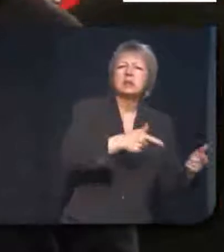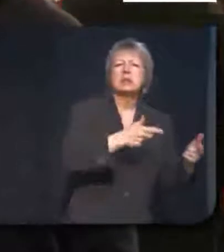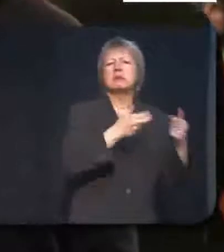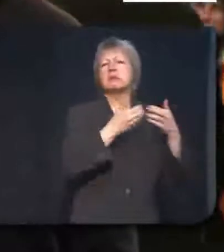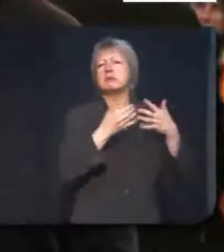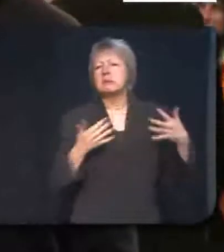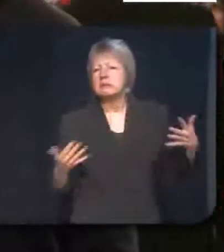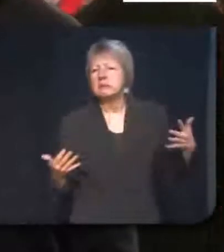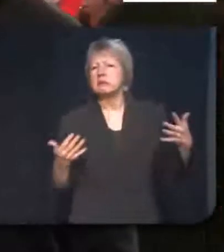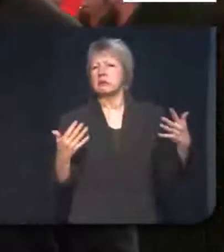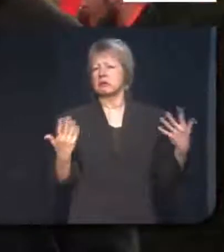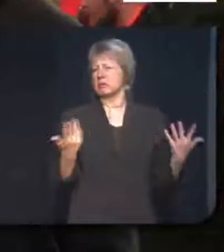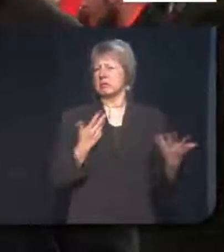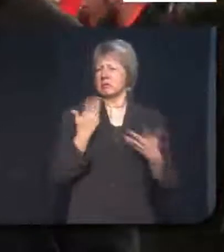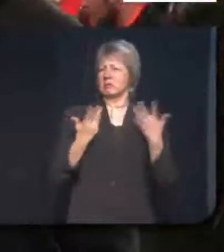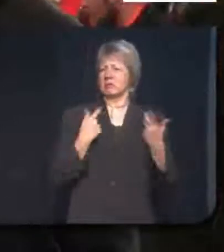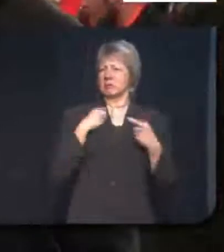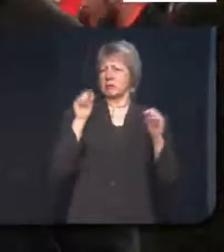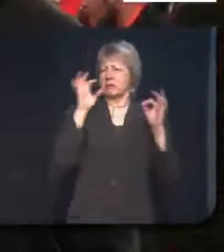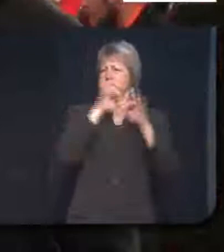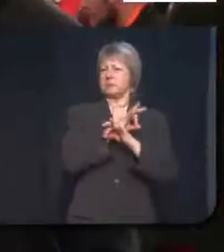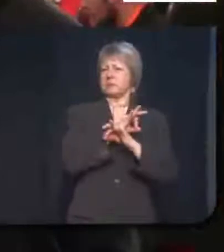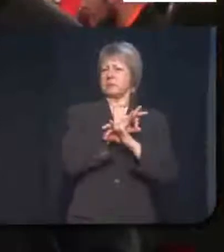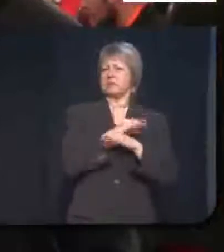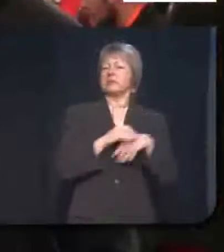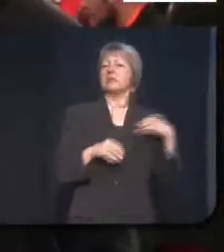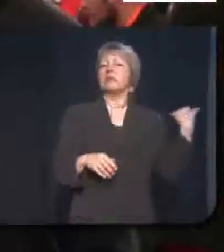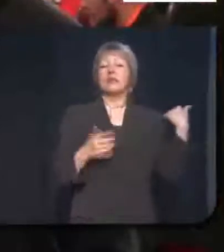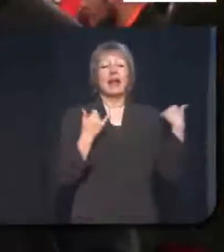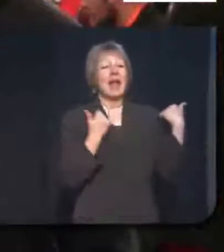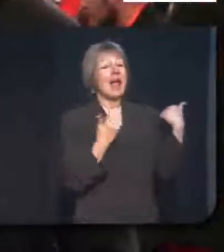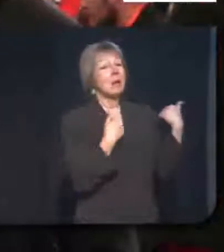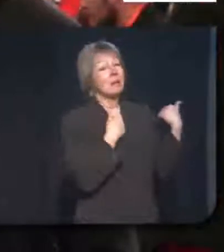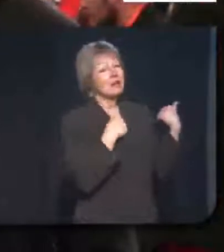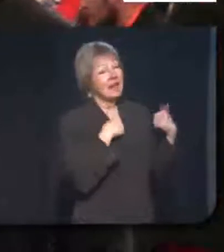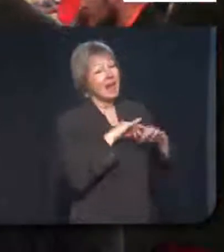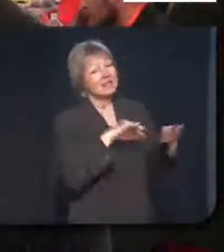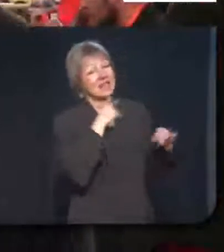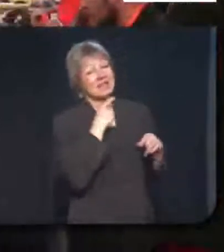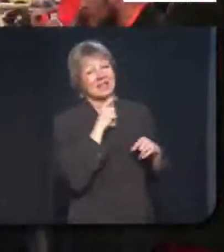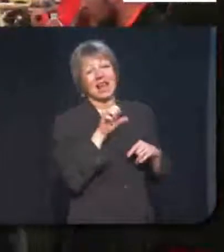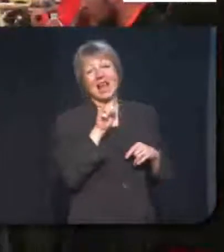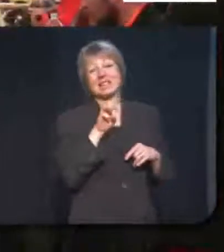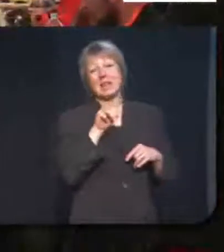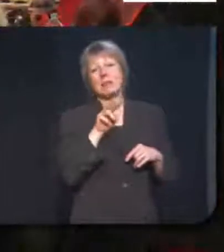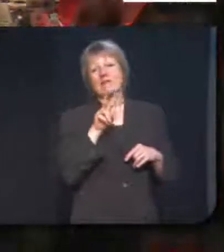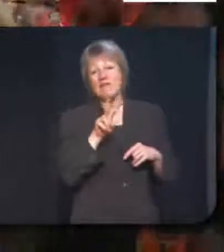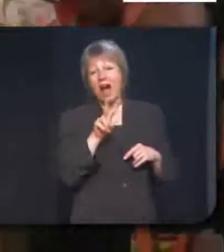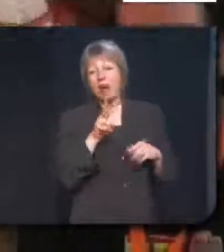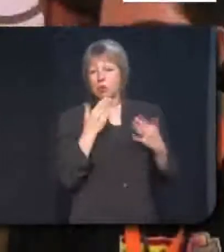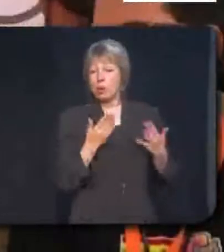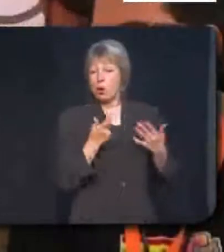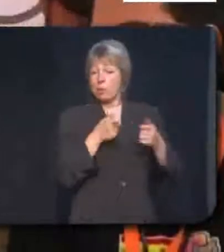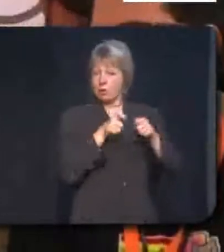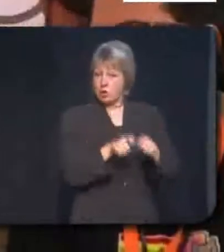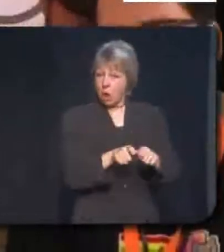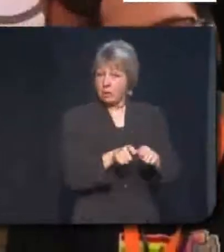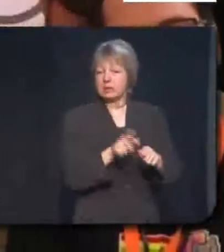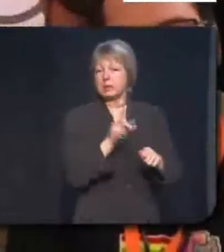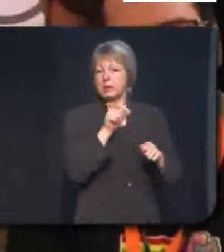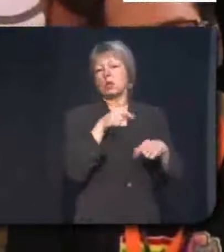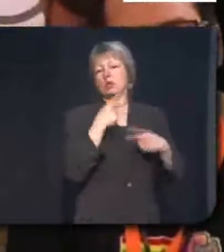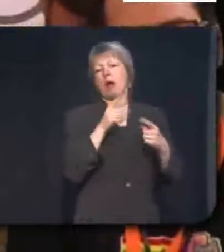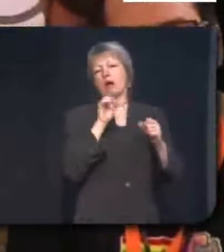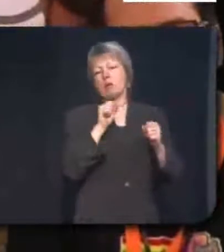dass das nicht über Internet geht ich habe eben extra gesagt falls wir die SMV beschließen können wir das auch auf der in einer SMV